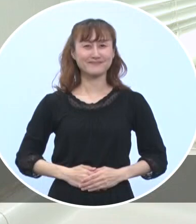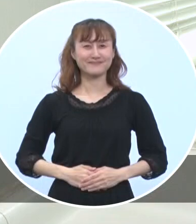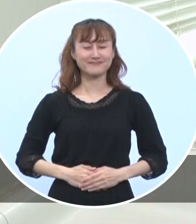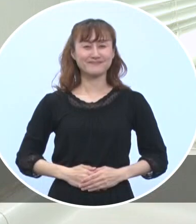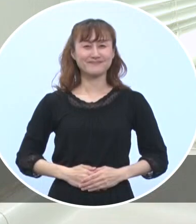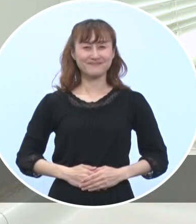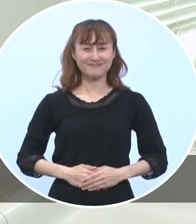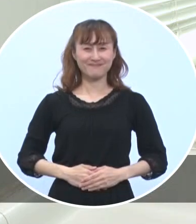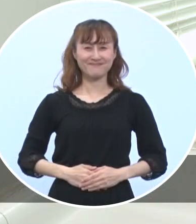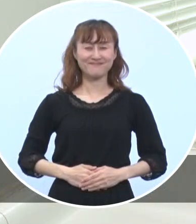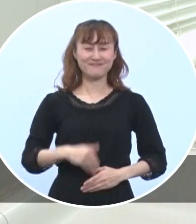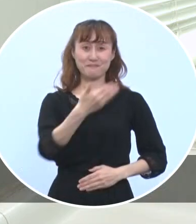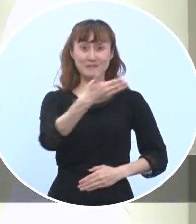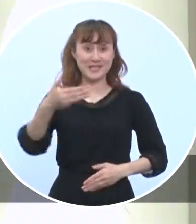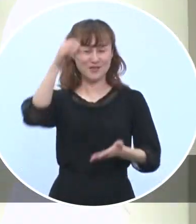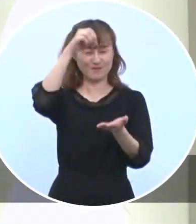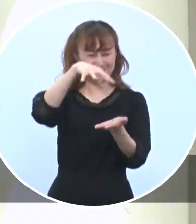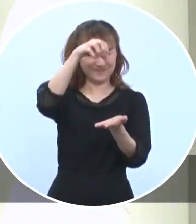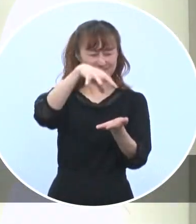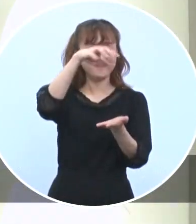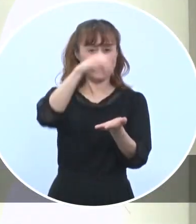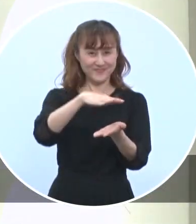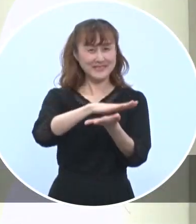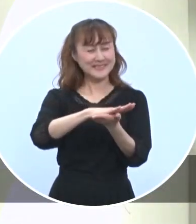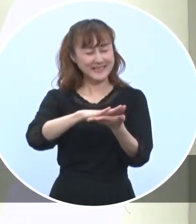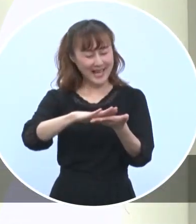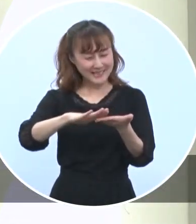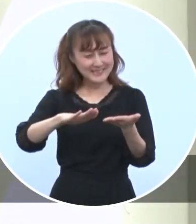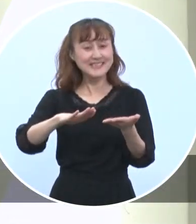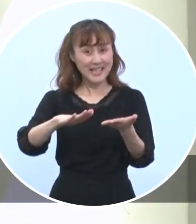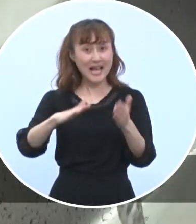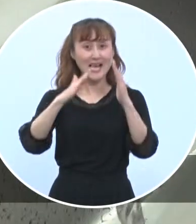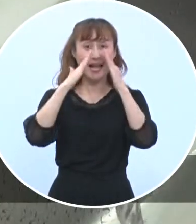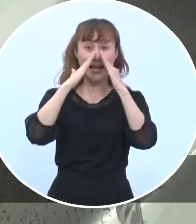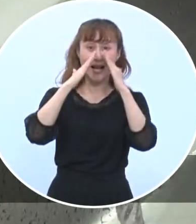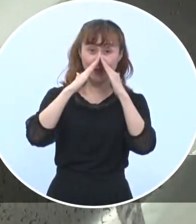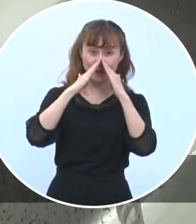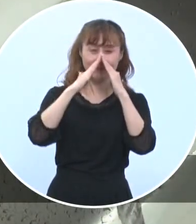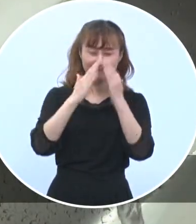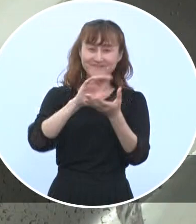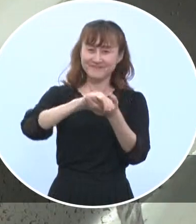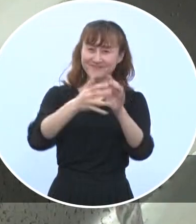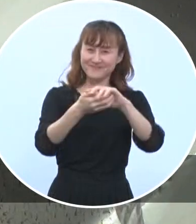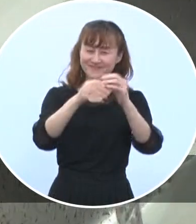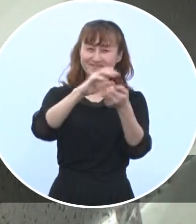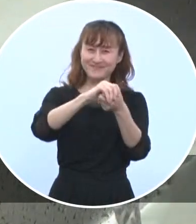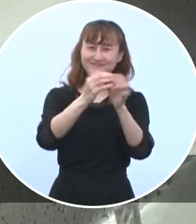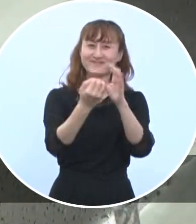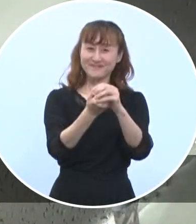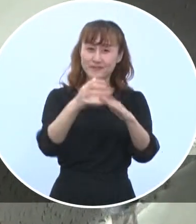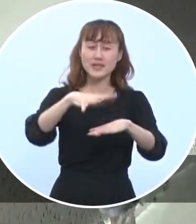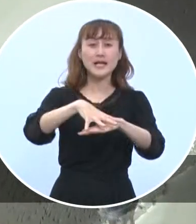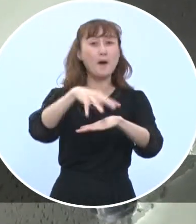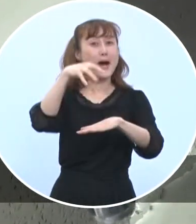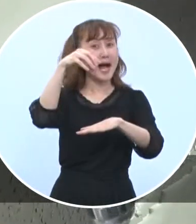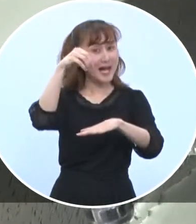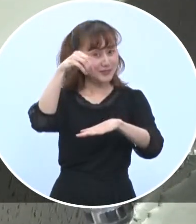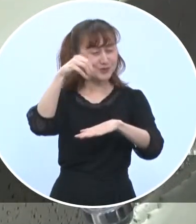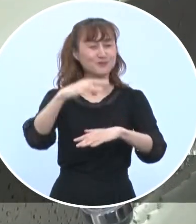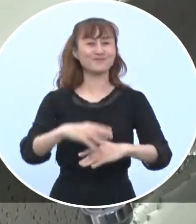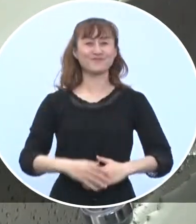洗い終わったら十分に水で流し、清潔なタオルやペーパータオルでよく拭き取って乾かします